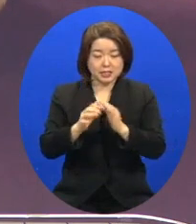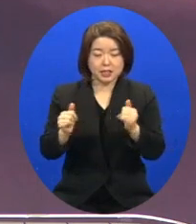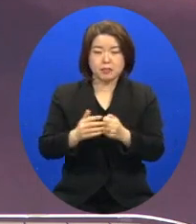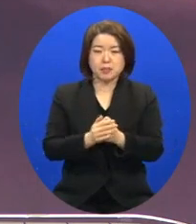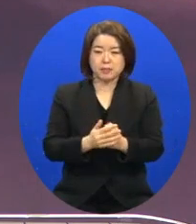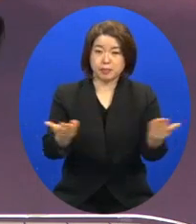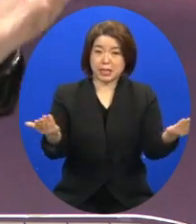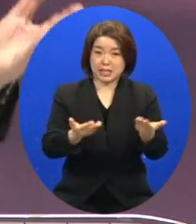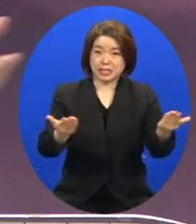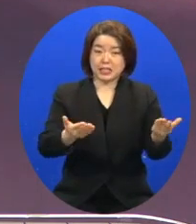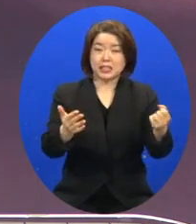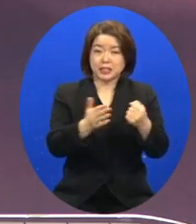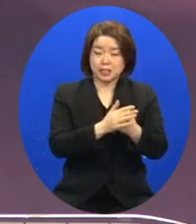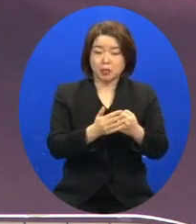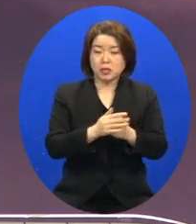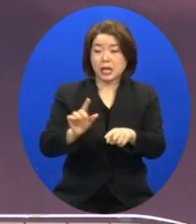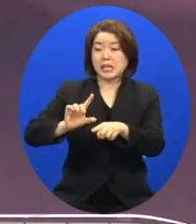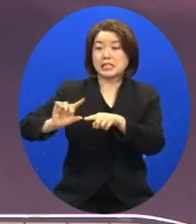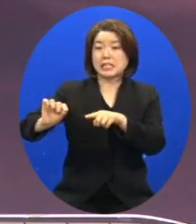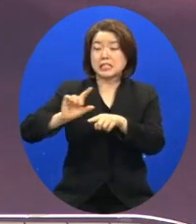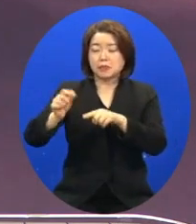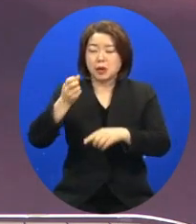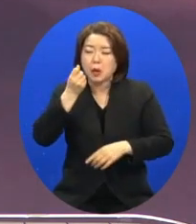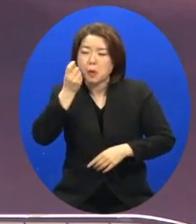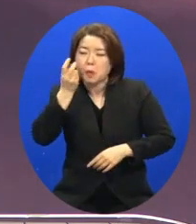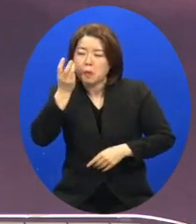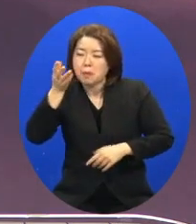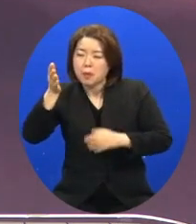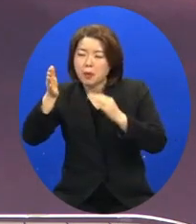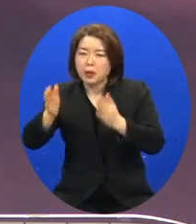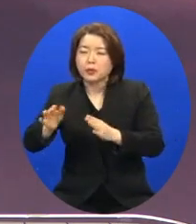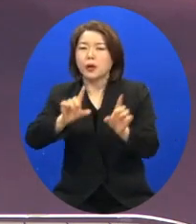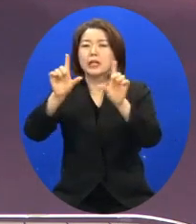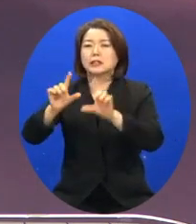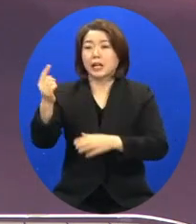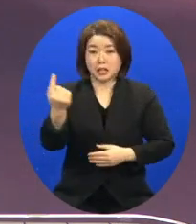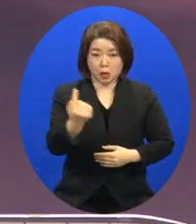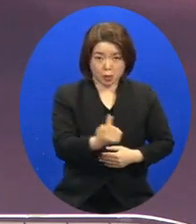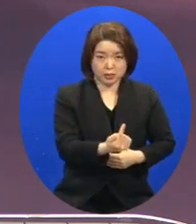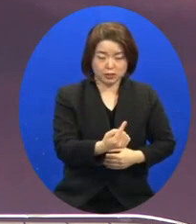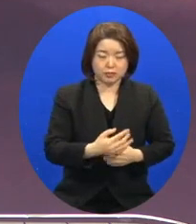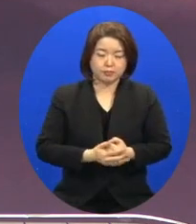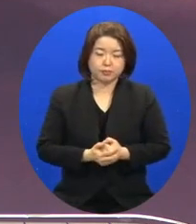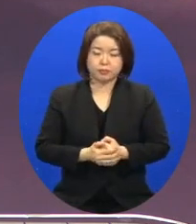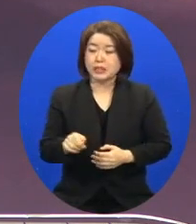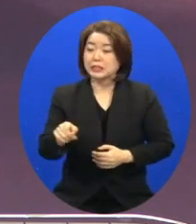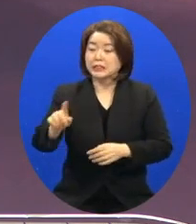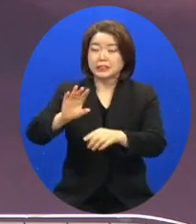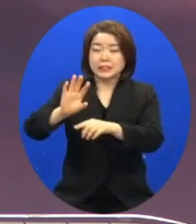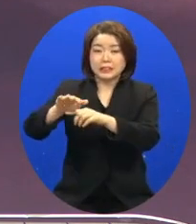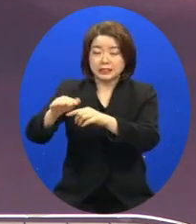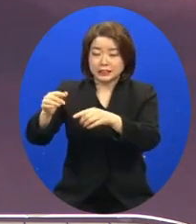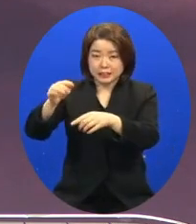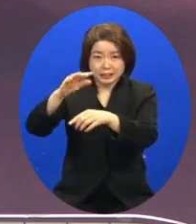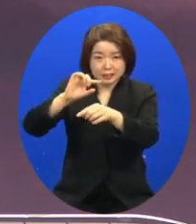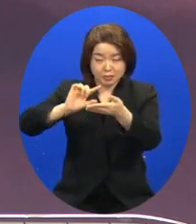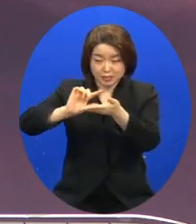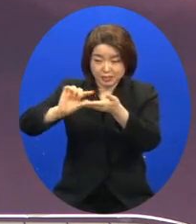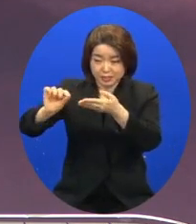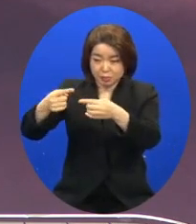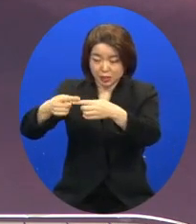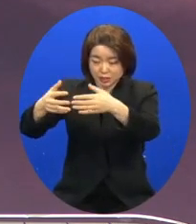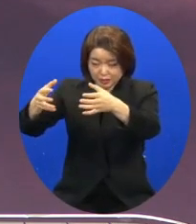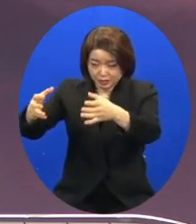지방에서 한 몇 개월을 지내다가 오신 분이 계십니다. 그러니까 지방에서 그 지역에 있는 어느 교회를 다니게